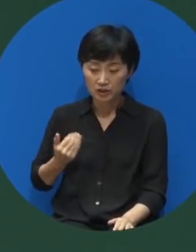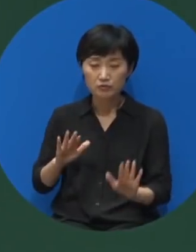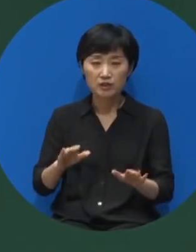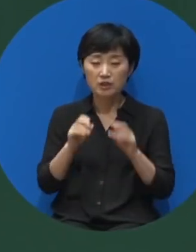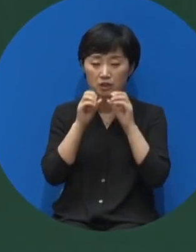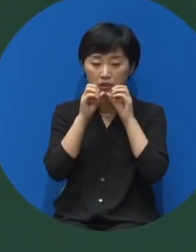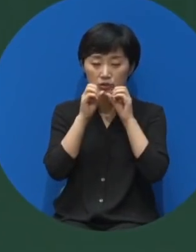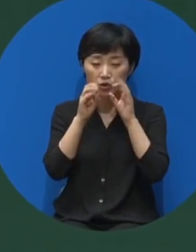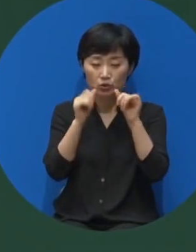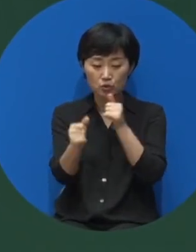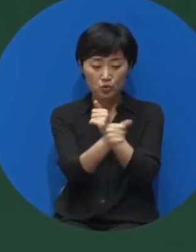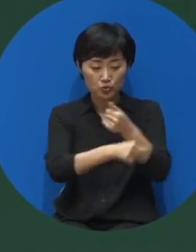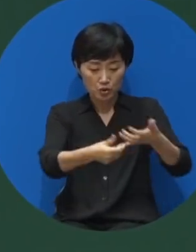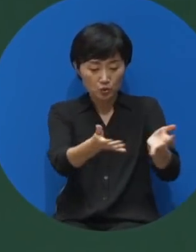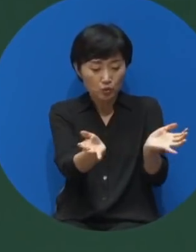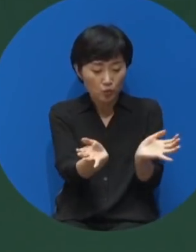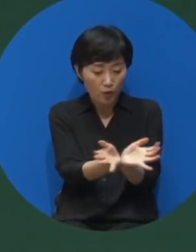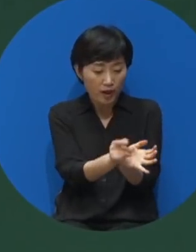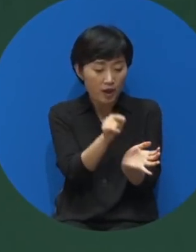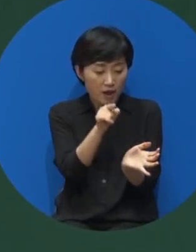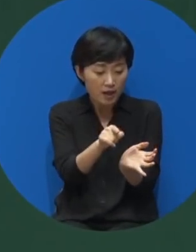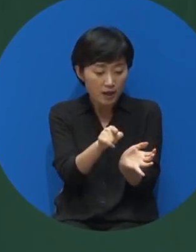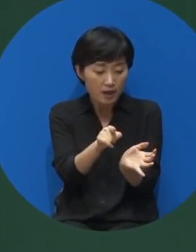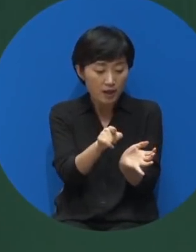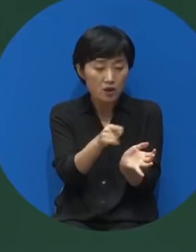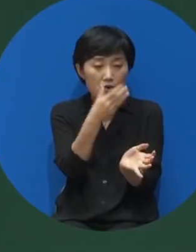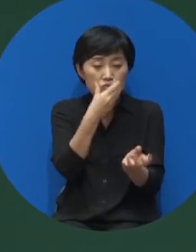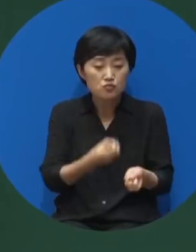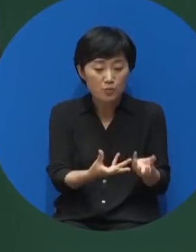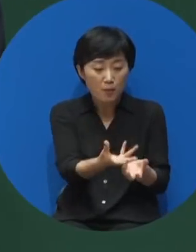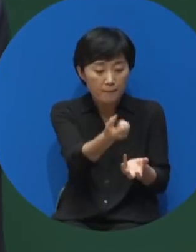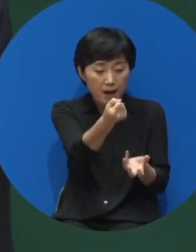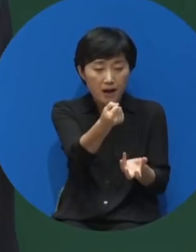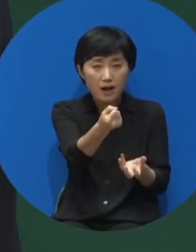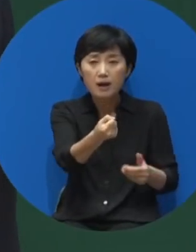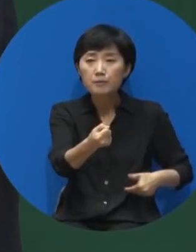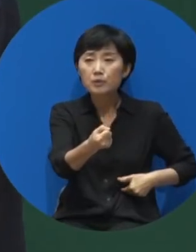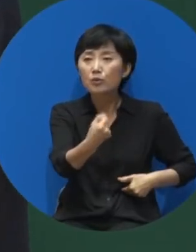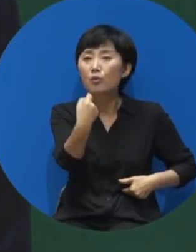전도위원회가 어떤 축복을 먼저 받아야 되느냐는 거죠.